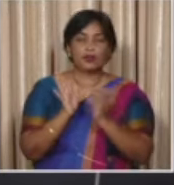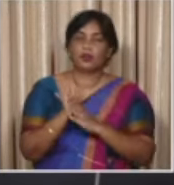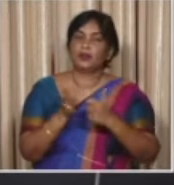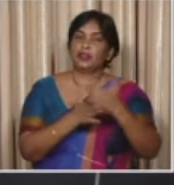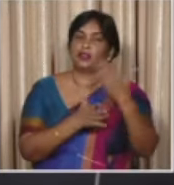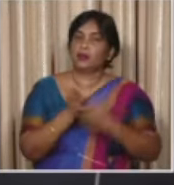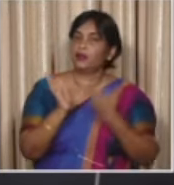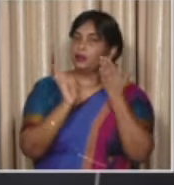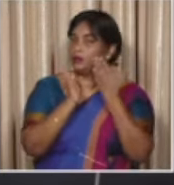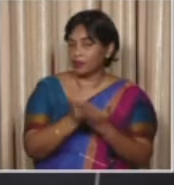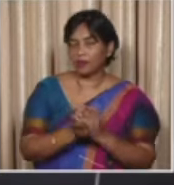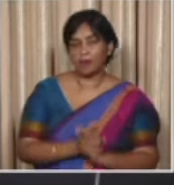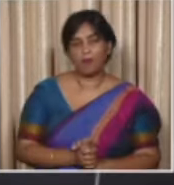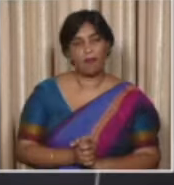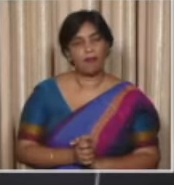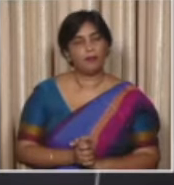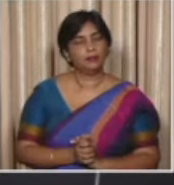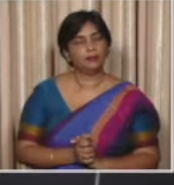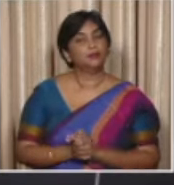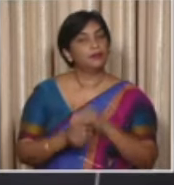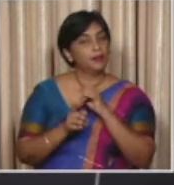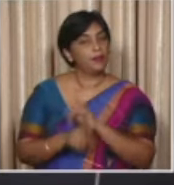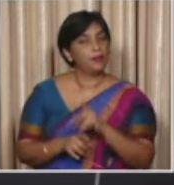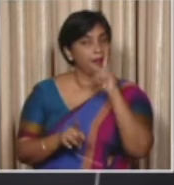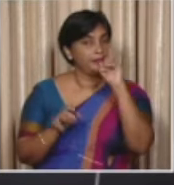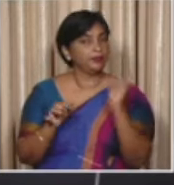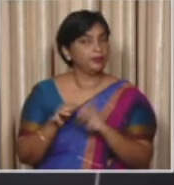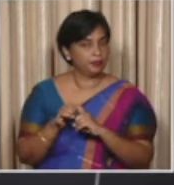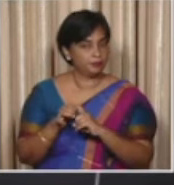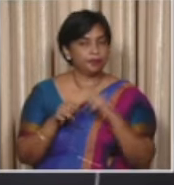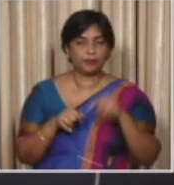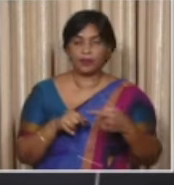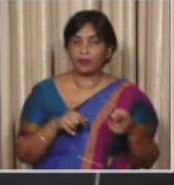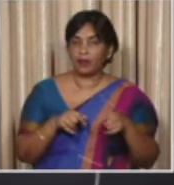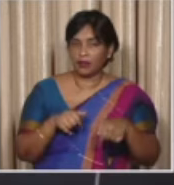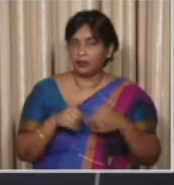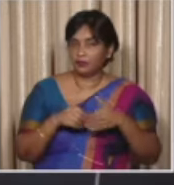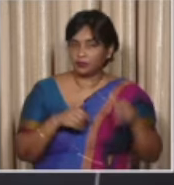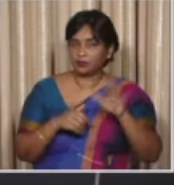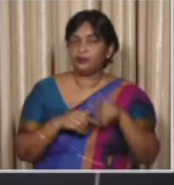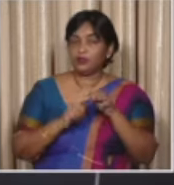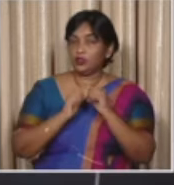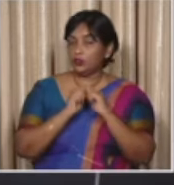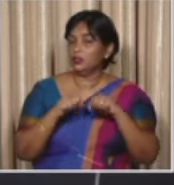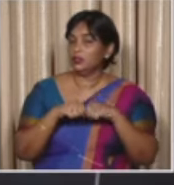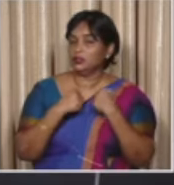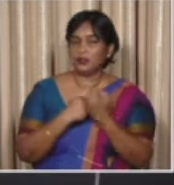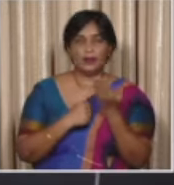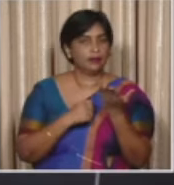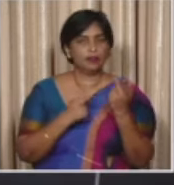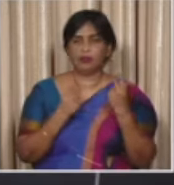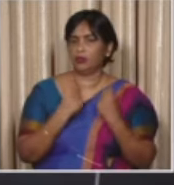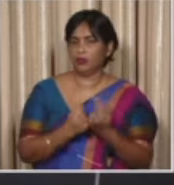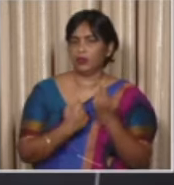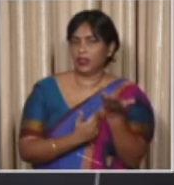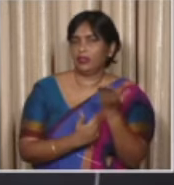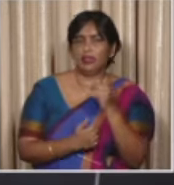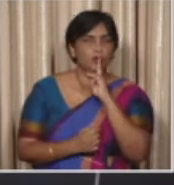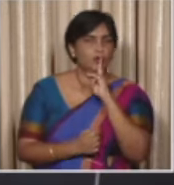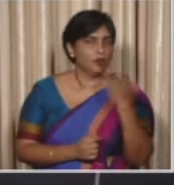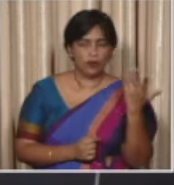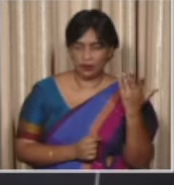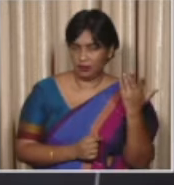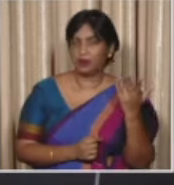වාර්තාවක් ඉදිරිපත් කරන්න. ඒක තමයි පළවෙනි ප්‍රශ්නයේ පිළිබඳව අද තියෙන තත්වය. හැබැයි වෘත්ති සම්තිල්ලුවෙත් නැහැ ෂණිකව දෙන්නයි කියලා මේ